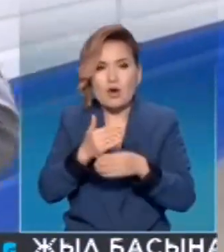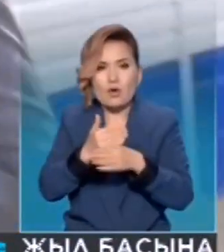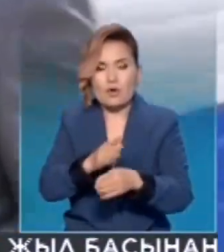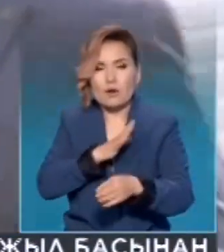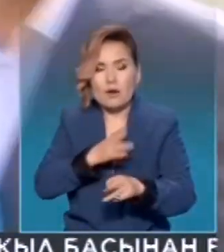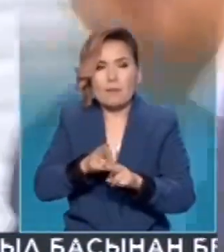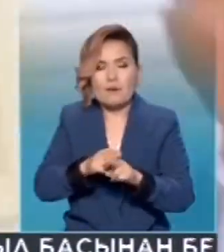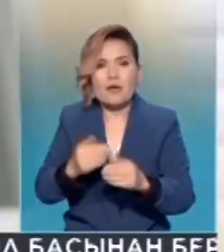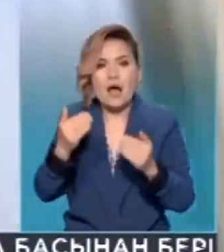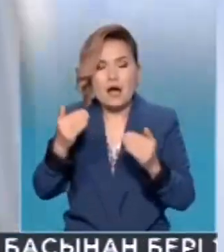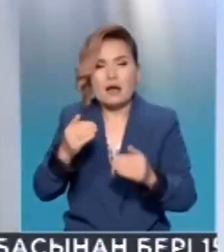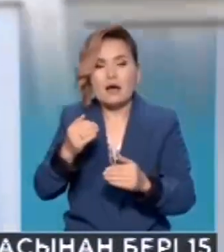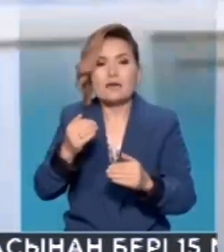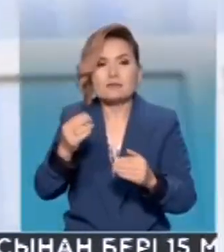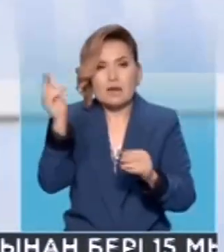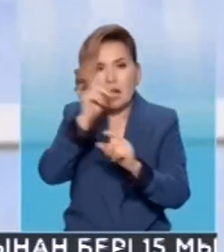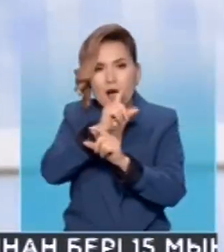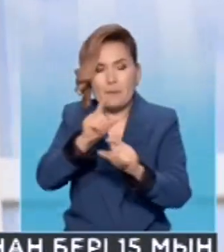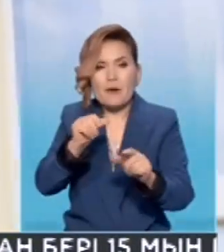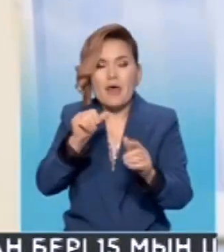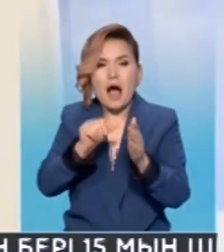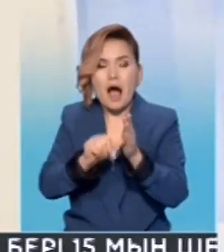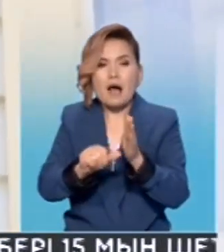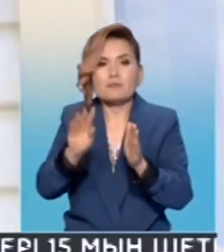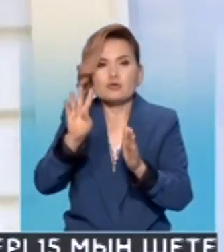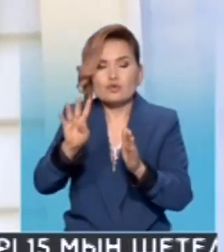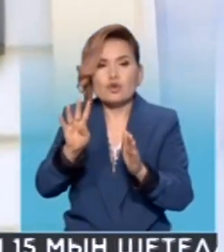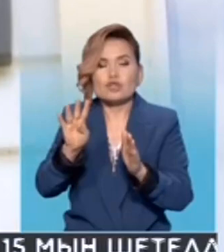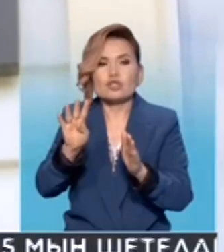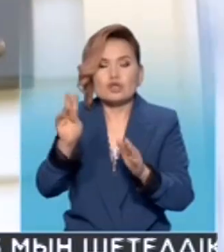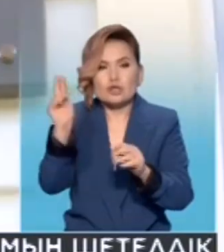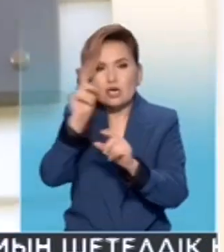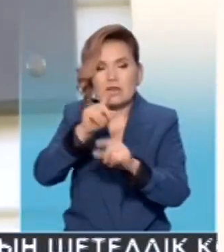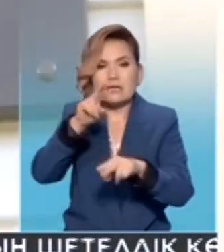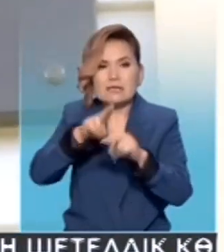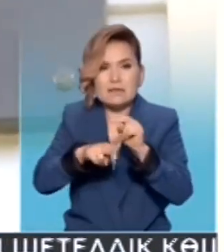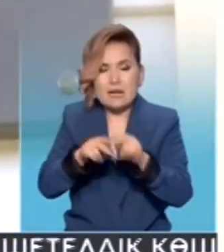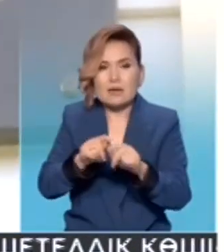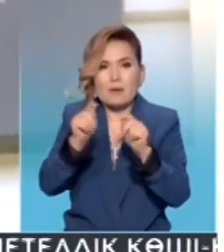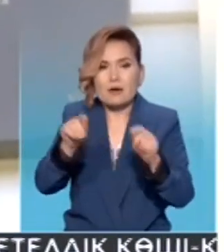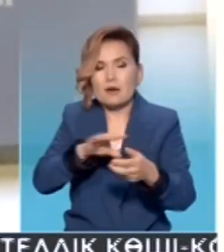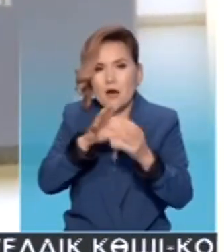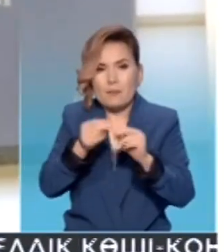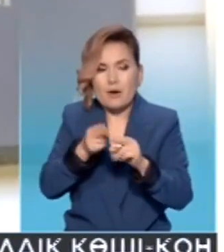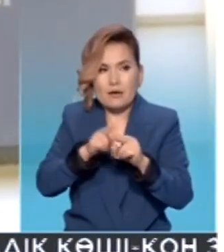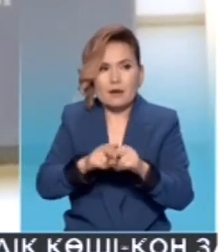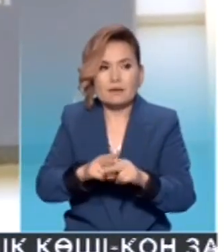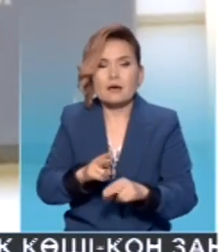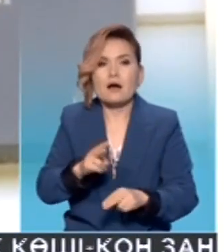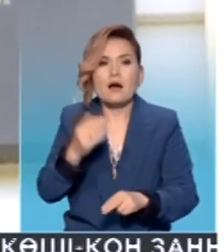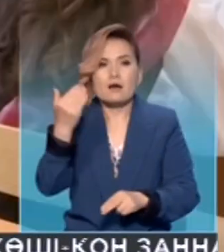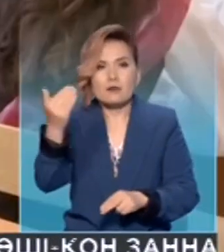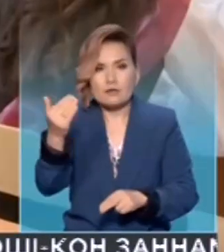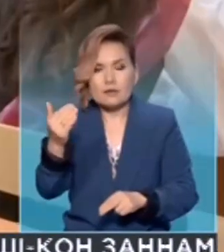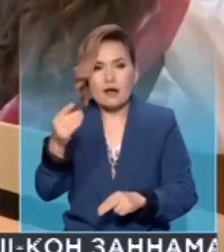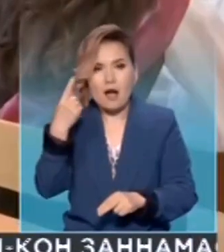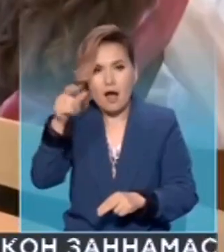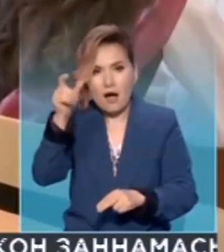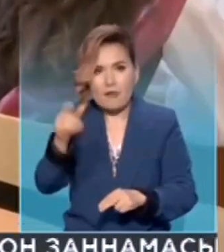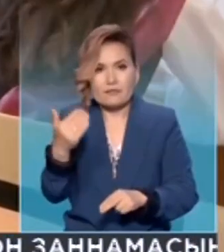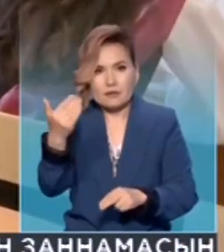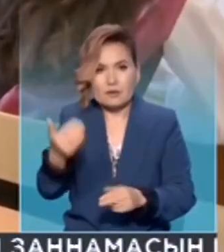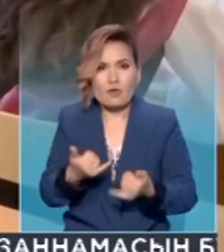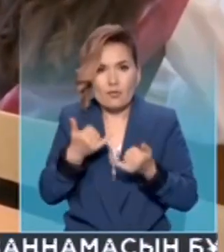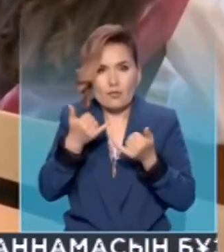мына қазіргі ғимарат 1964 жылы салыныпты. Ауылдың алғашқы ұстазы Қадыр Кәрімұлының атында.